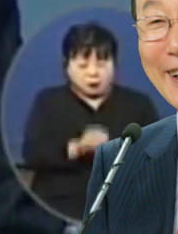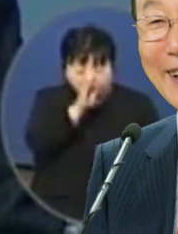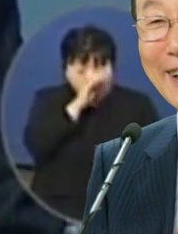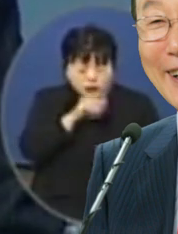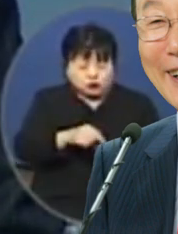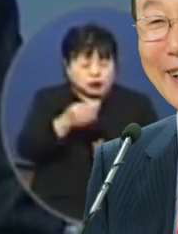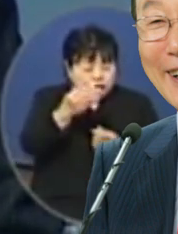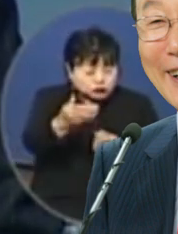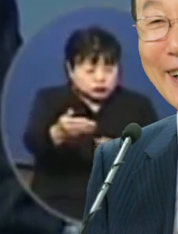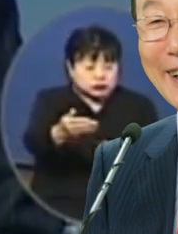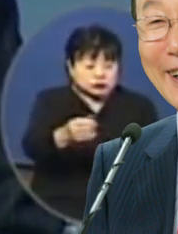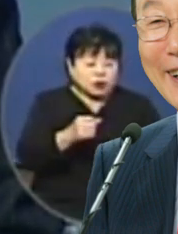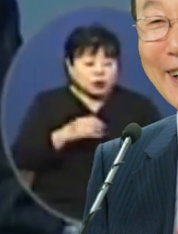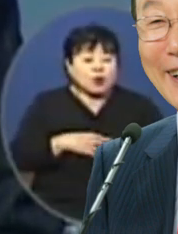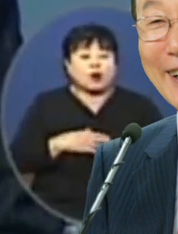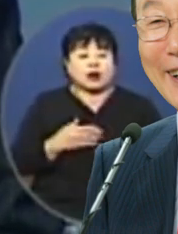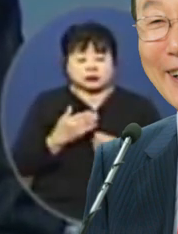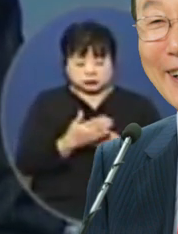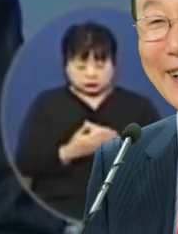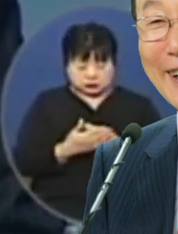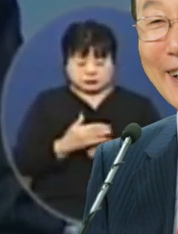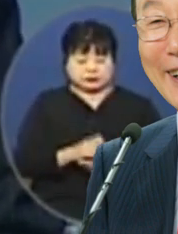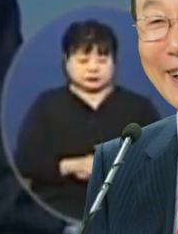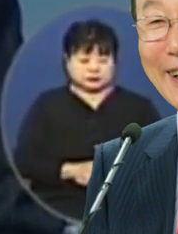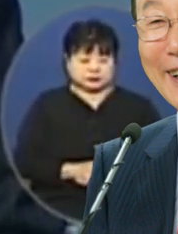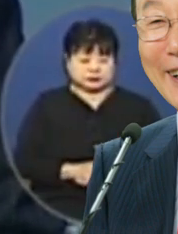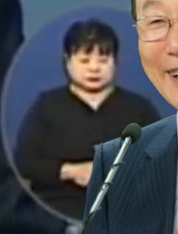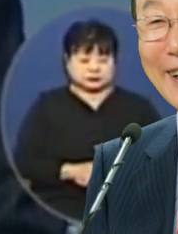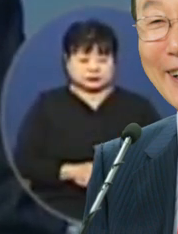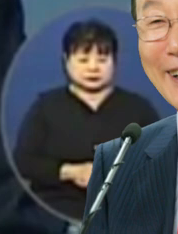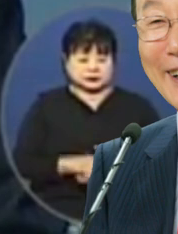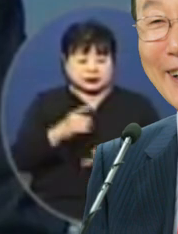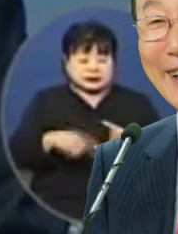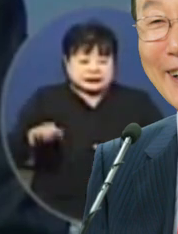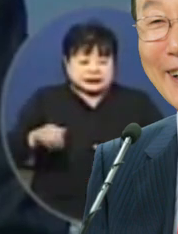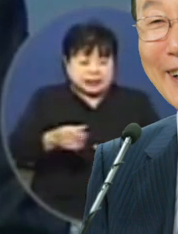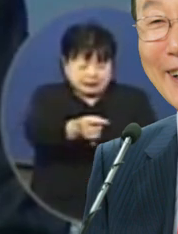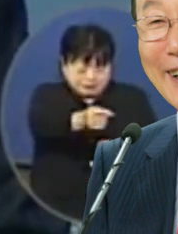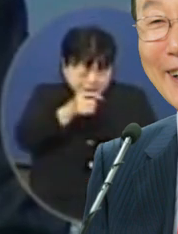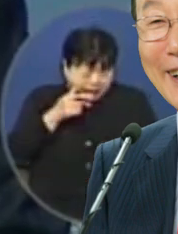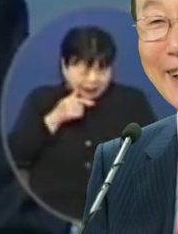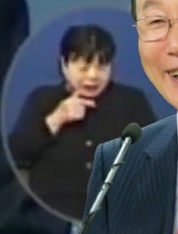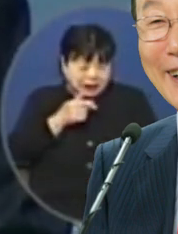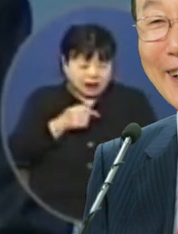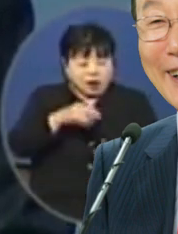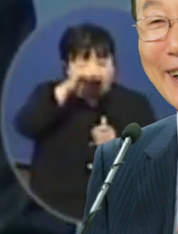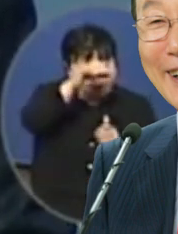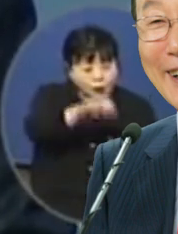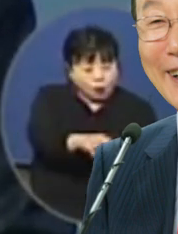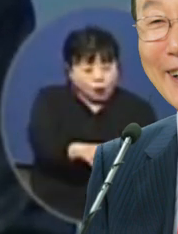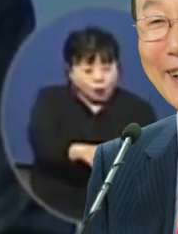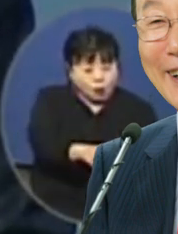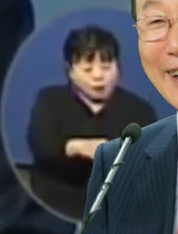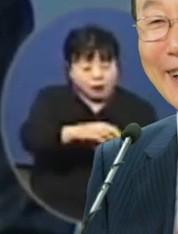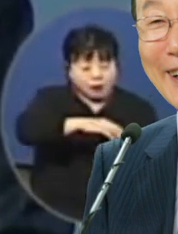것만 해도 놀라운 것입니다. 새 사냥꾼이 새를 올무에 걸어서